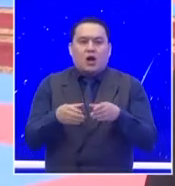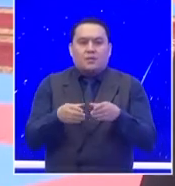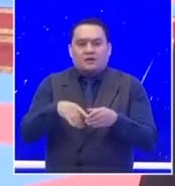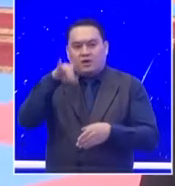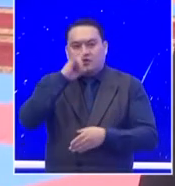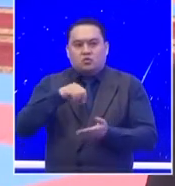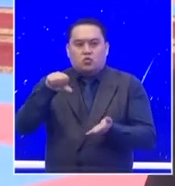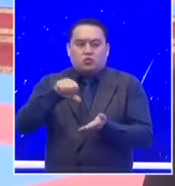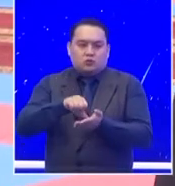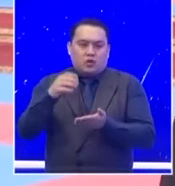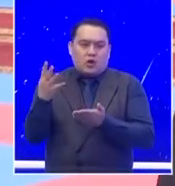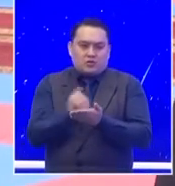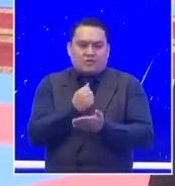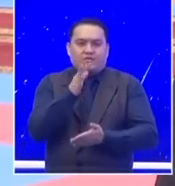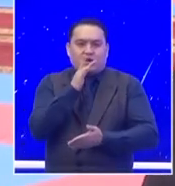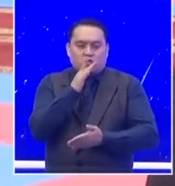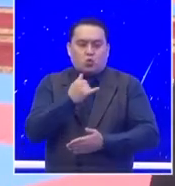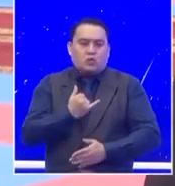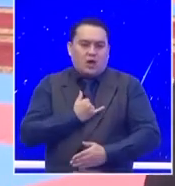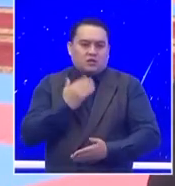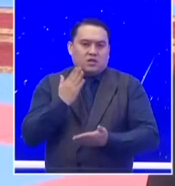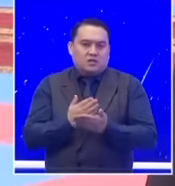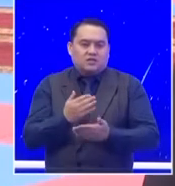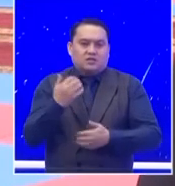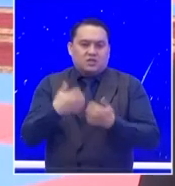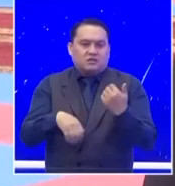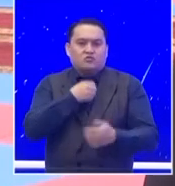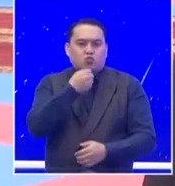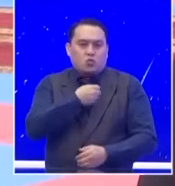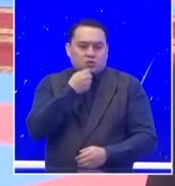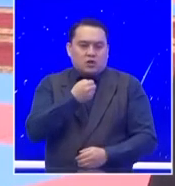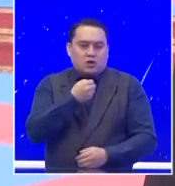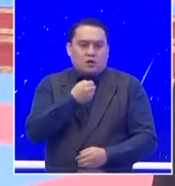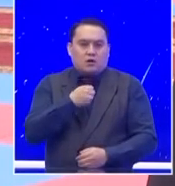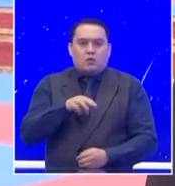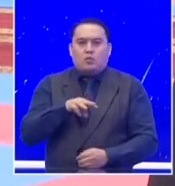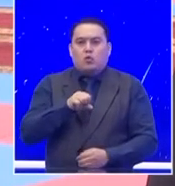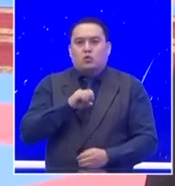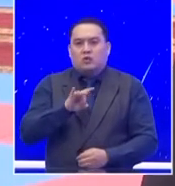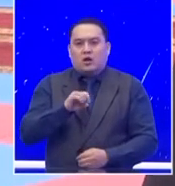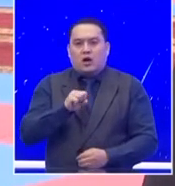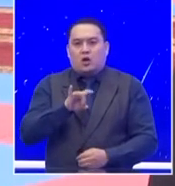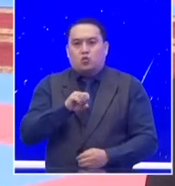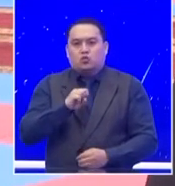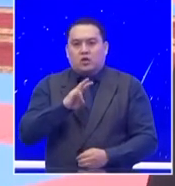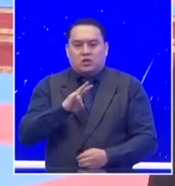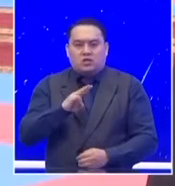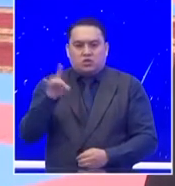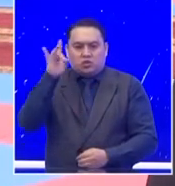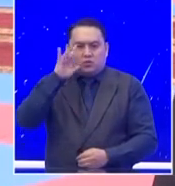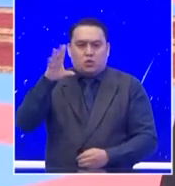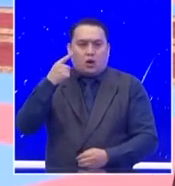успешно среди всех возрастов. Также у нас среди взрослых есть Мухтар Аружан, который чемпионка